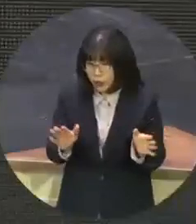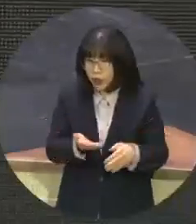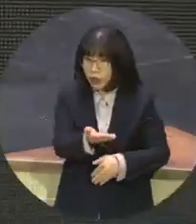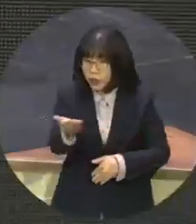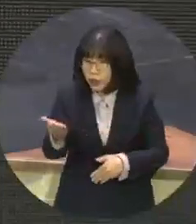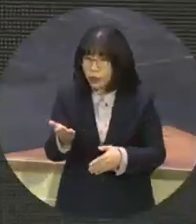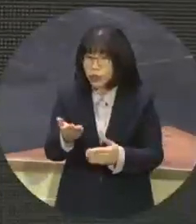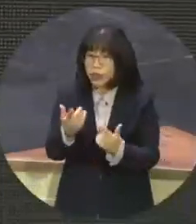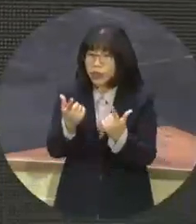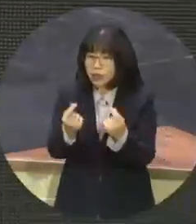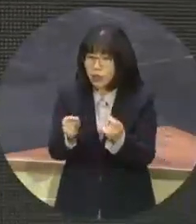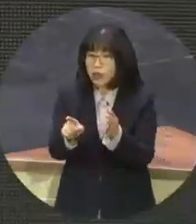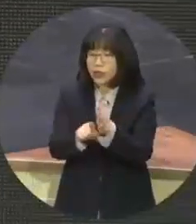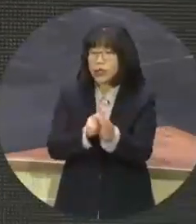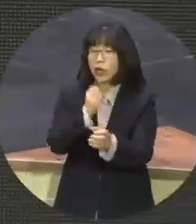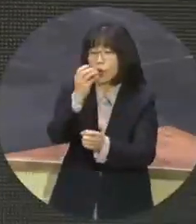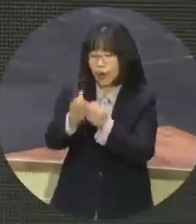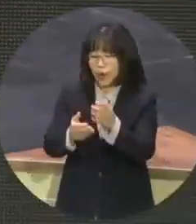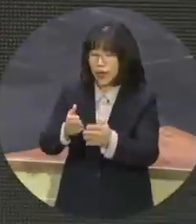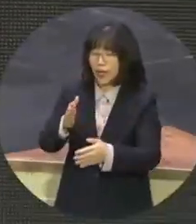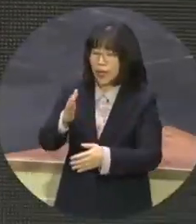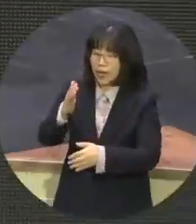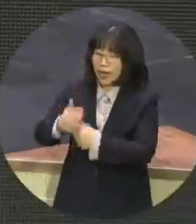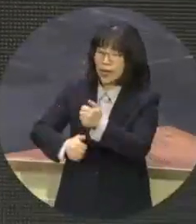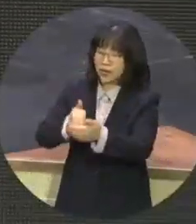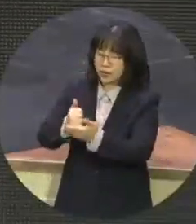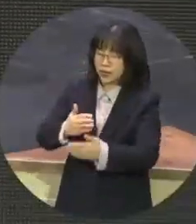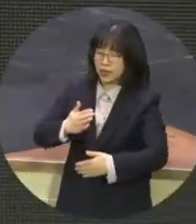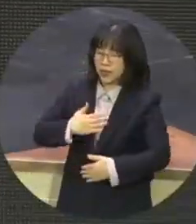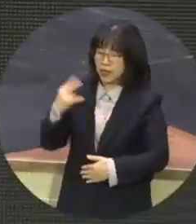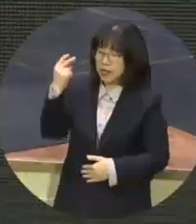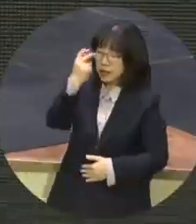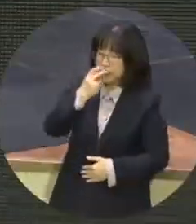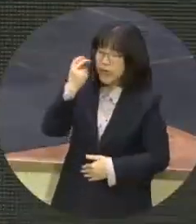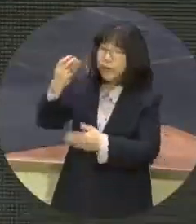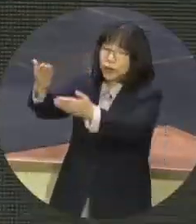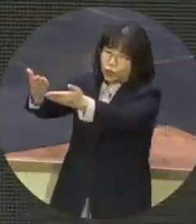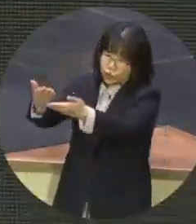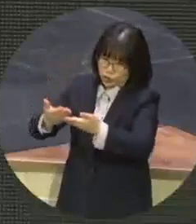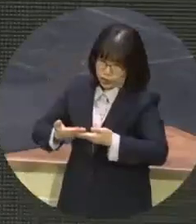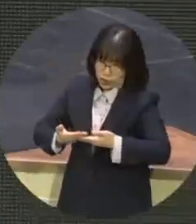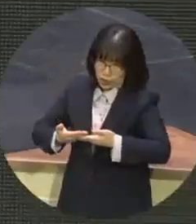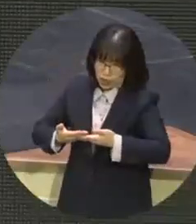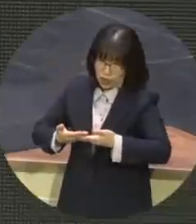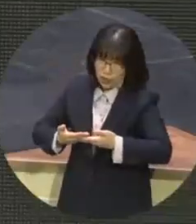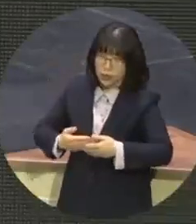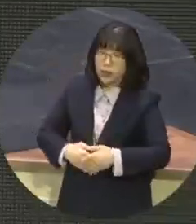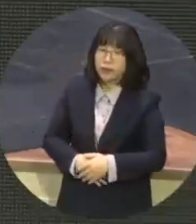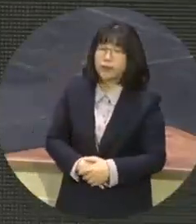보시기 바랍니다. 하나님은 나를 살피고 계신다.